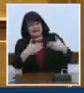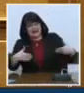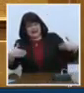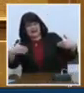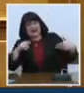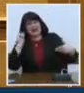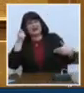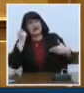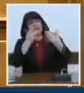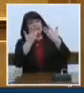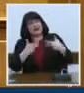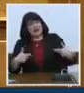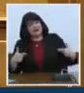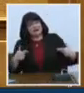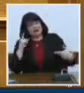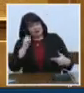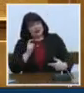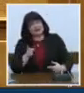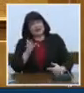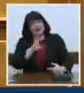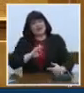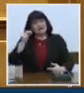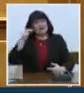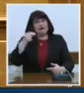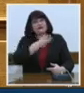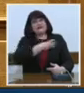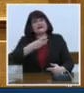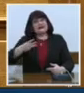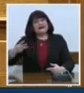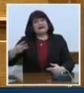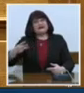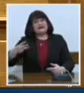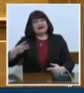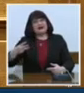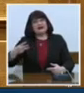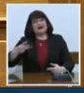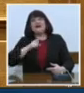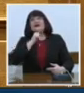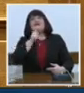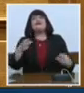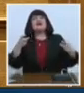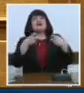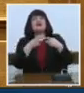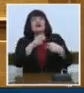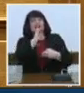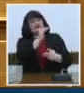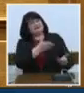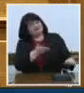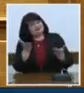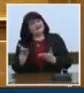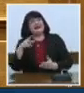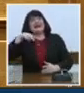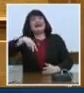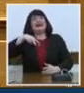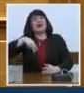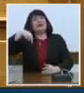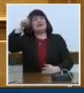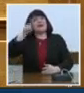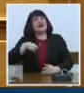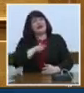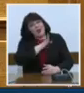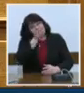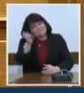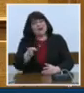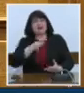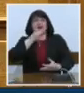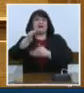οι ευρωβουλευτές του ΣΥΡΙΖΑ όταν τον καλούσαν στις Βρυξέλλες σε ειδική ημερίδα για να μιλήσει